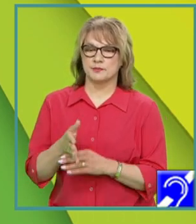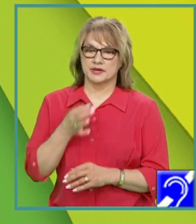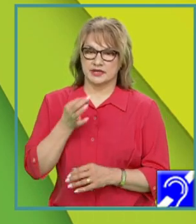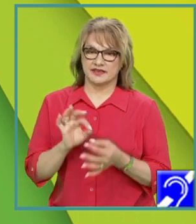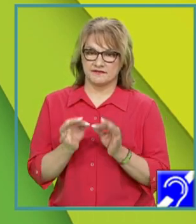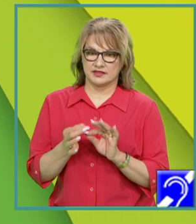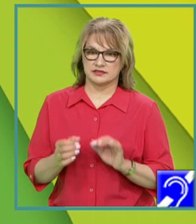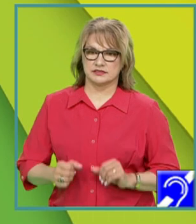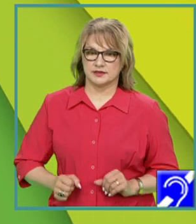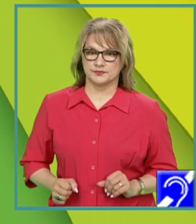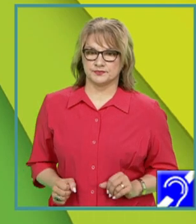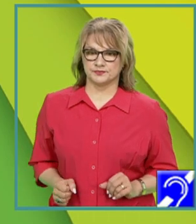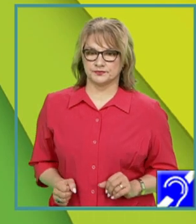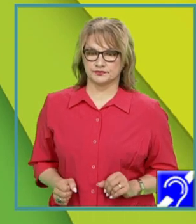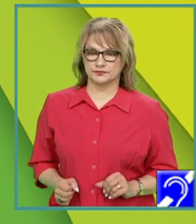definiție